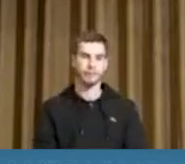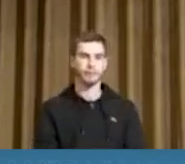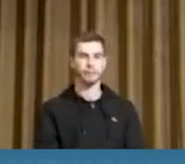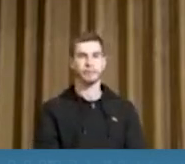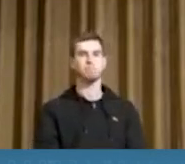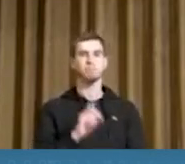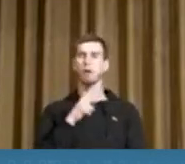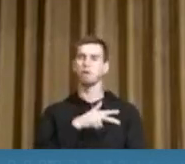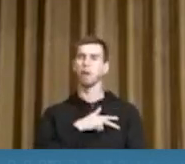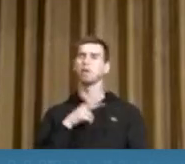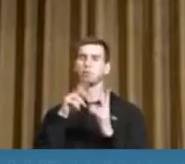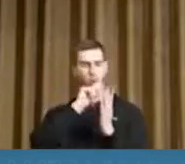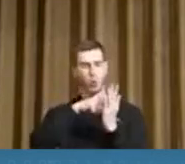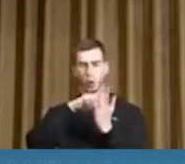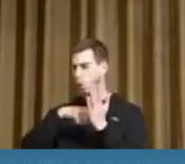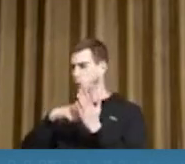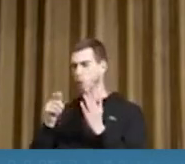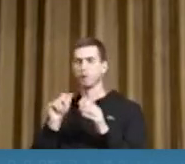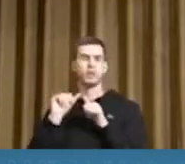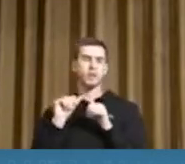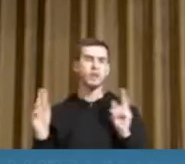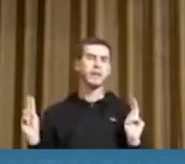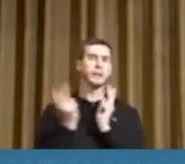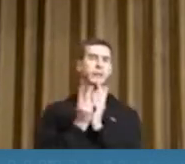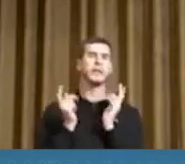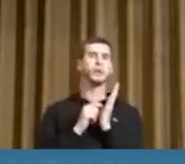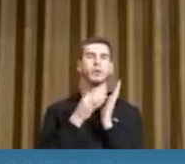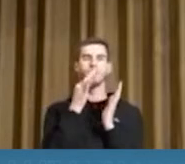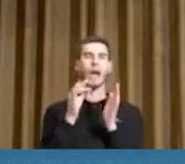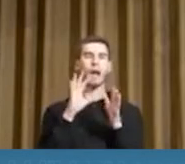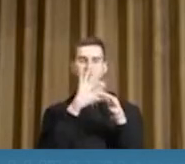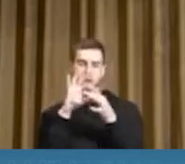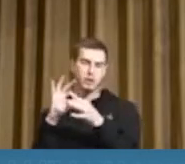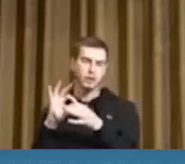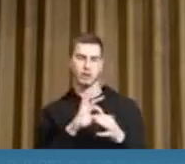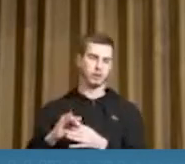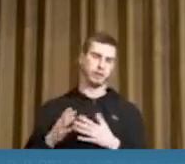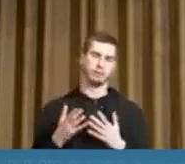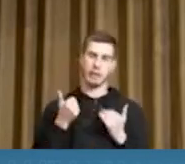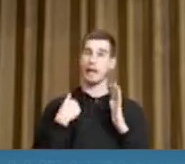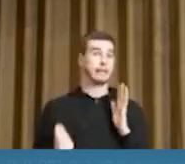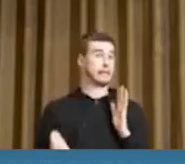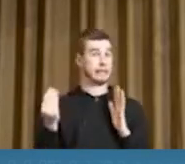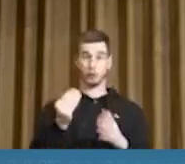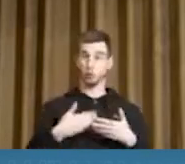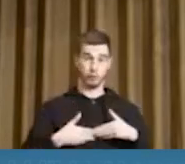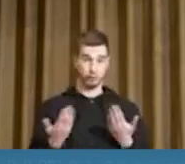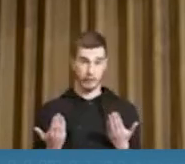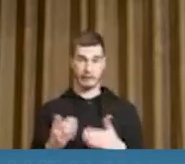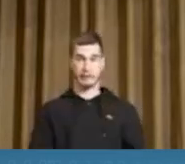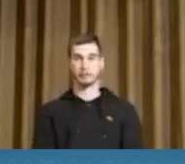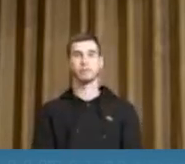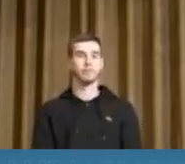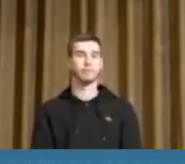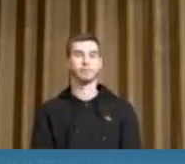auch angekreuzt, weil das natürlich miteinander auch sehr eng zusammenhängt. Was da jetzt natürlich dazu kommt, dass wir auch die